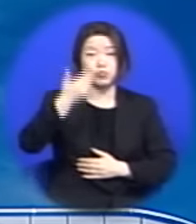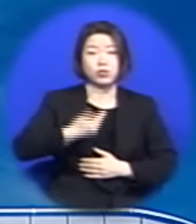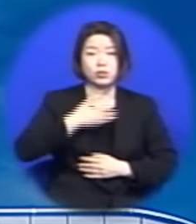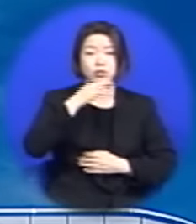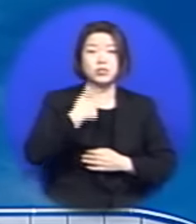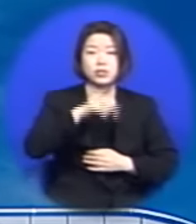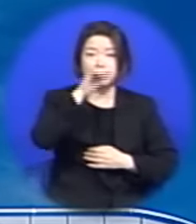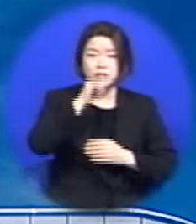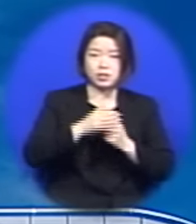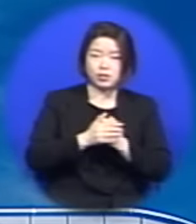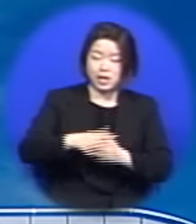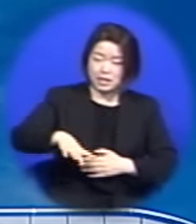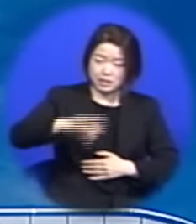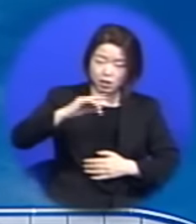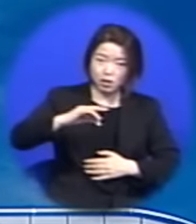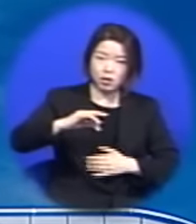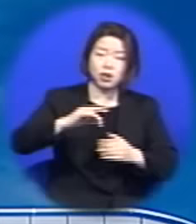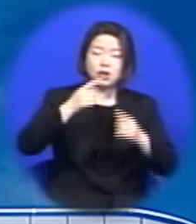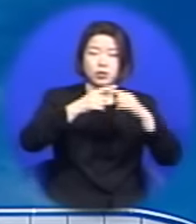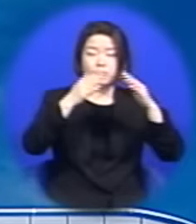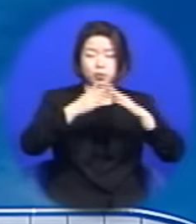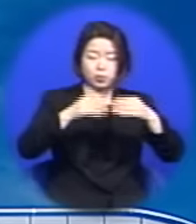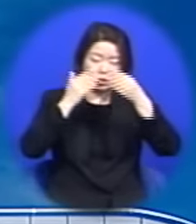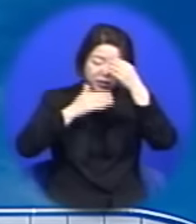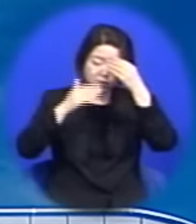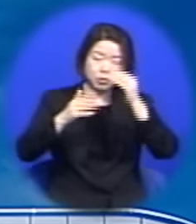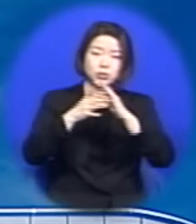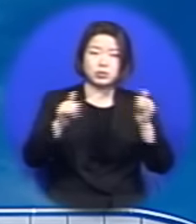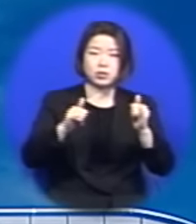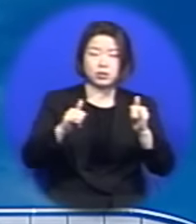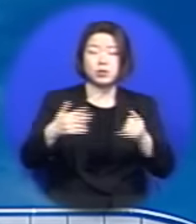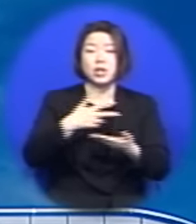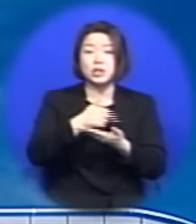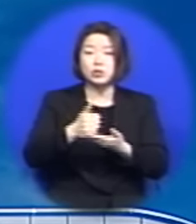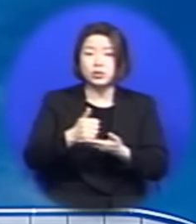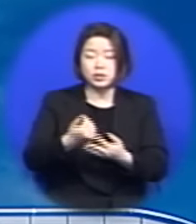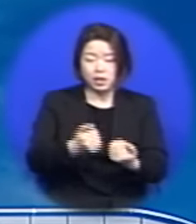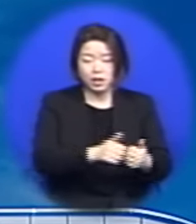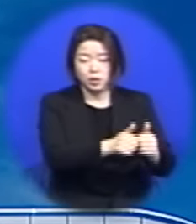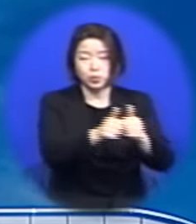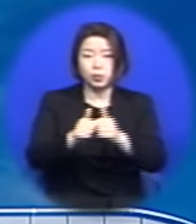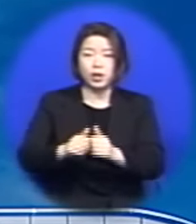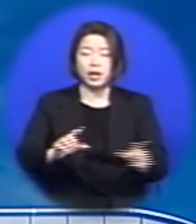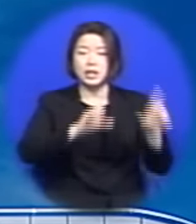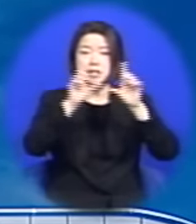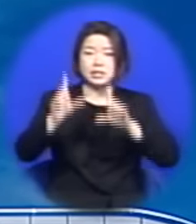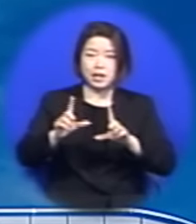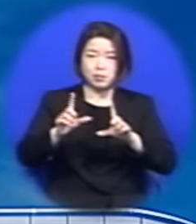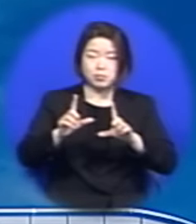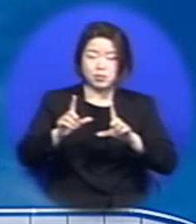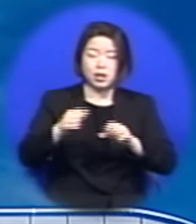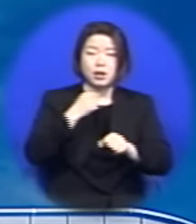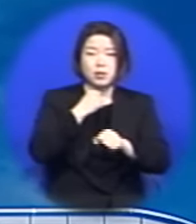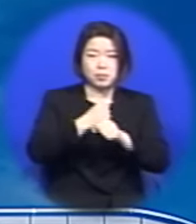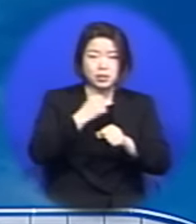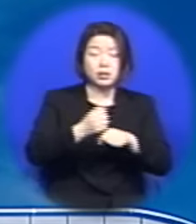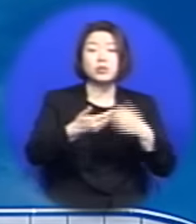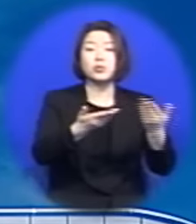초대교회 성도들처럼 그렇게 주님과 함께 동행하는 삶을 살게 해 드리고